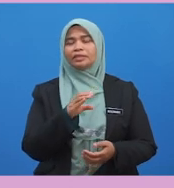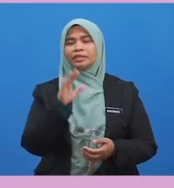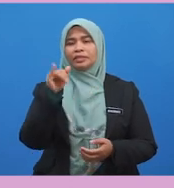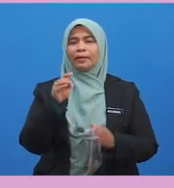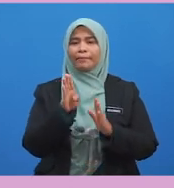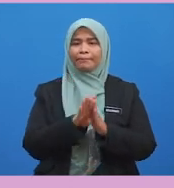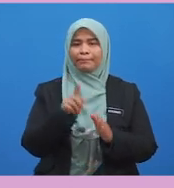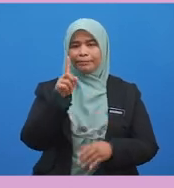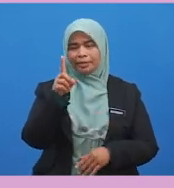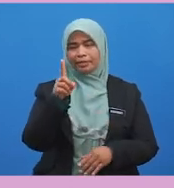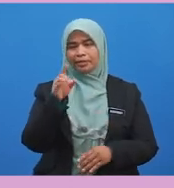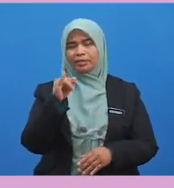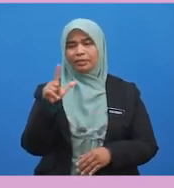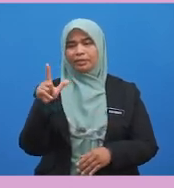ialah